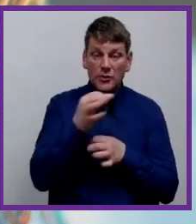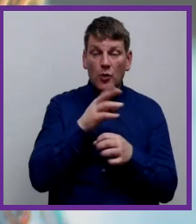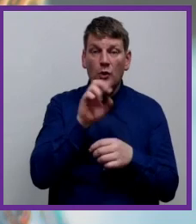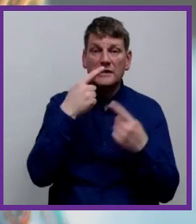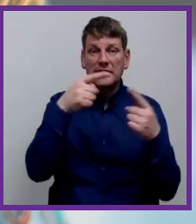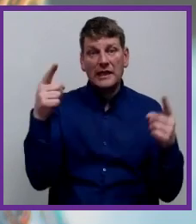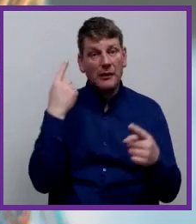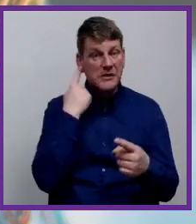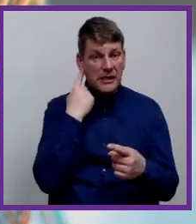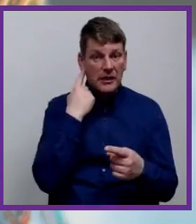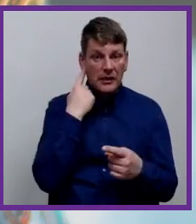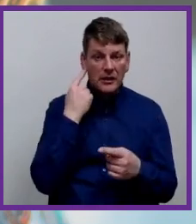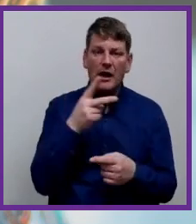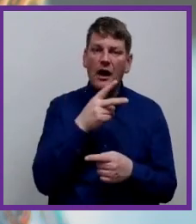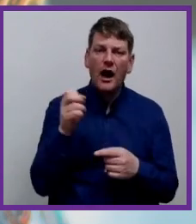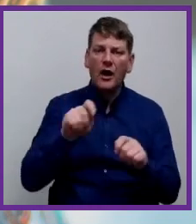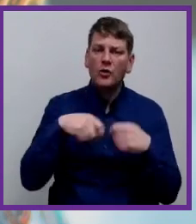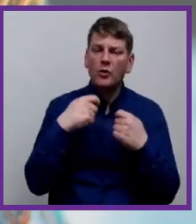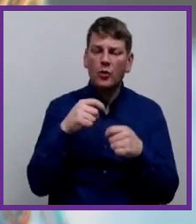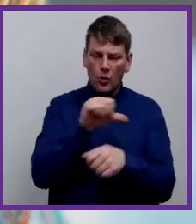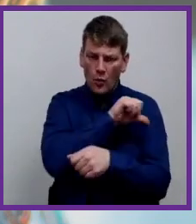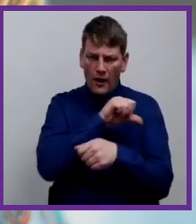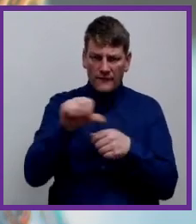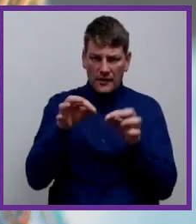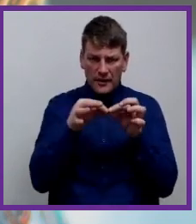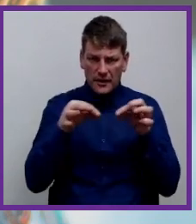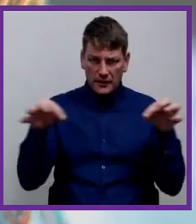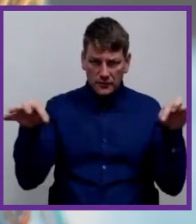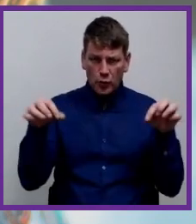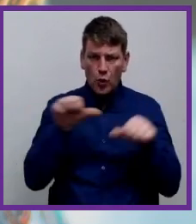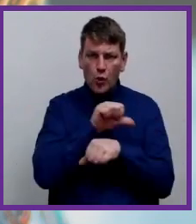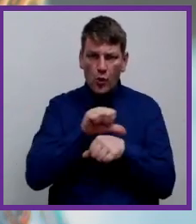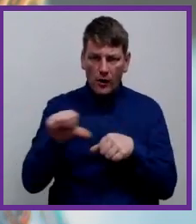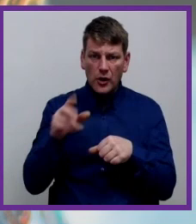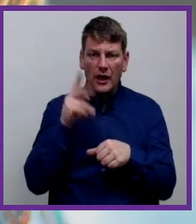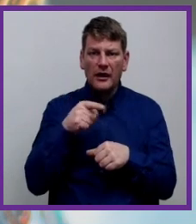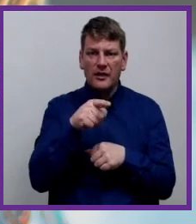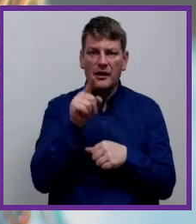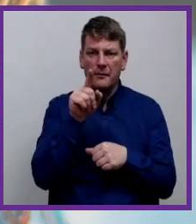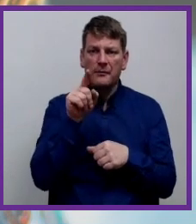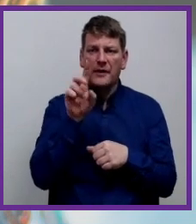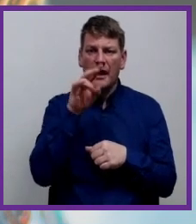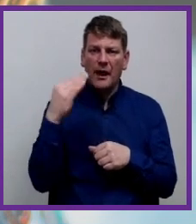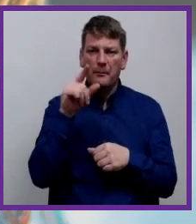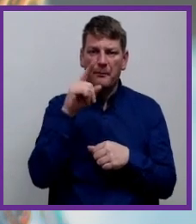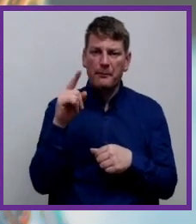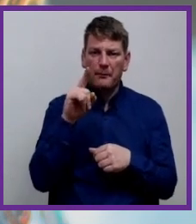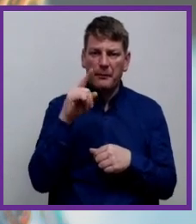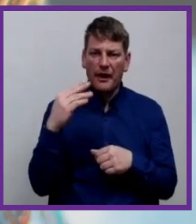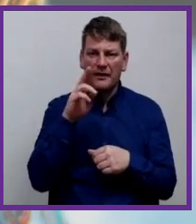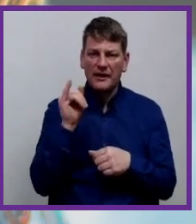dzirdēt, kā novilkt šo robežšķirtni, ka tāda performance happenings notiek pilsētu